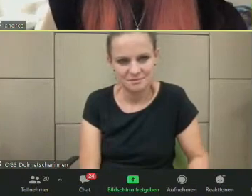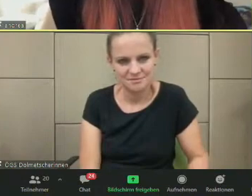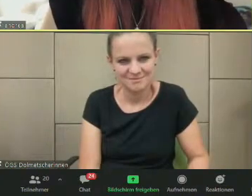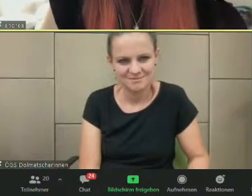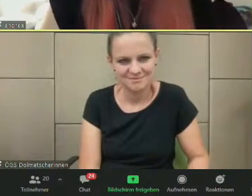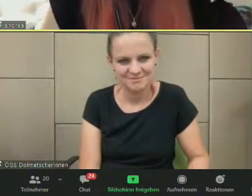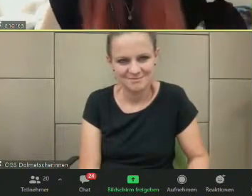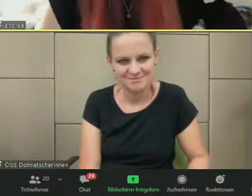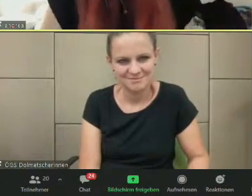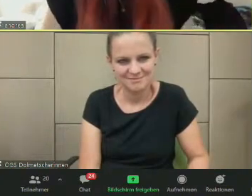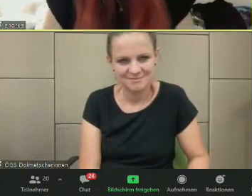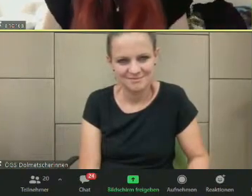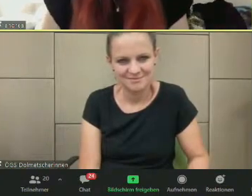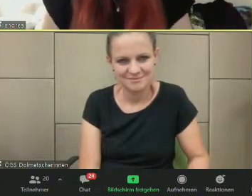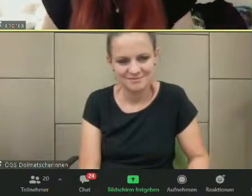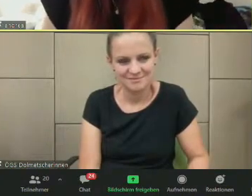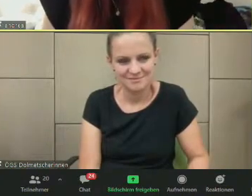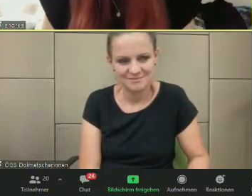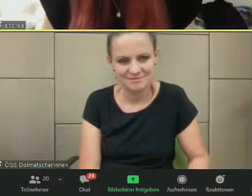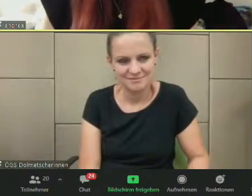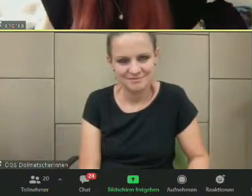So.